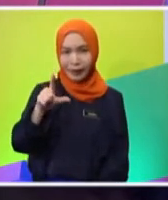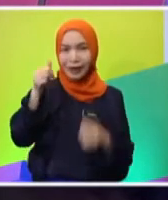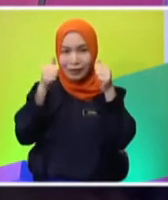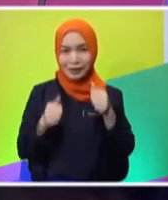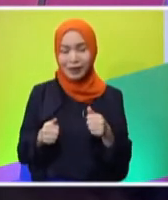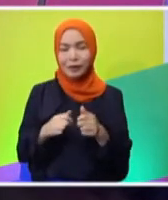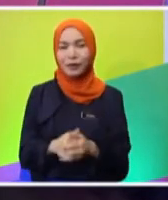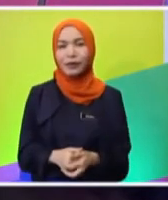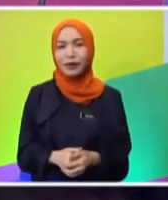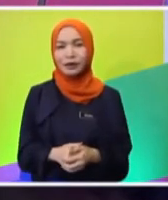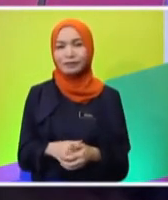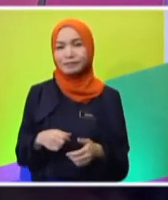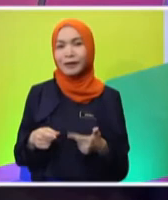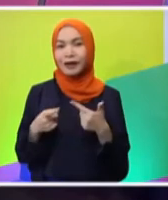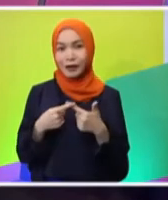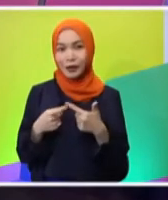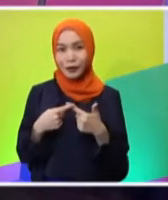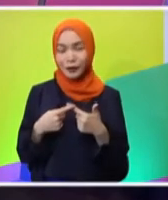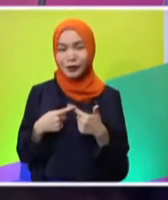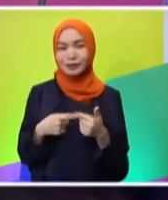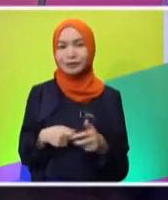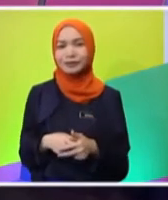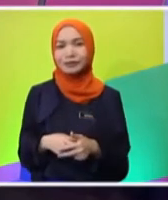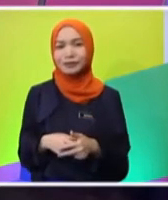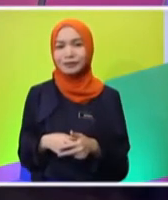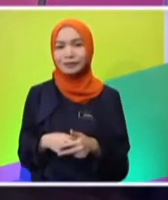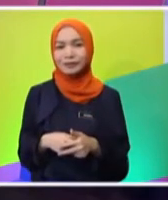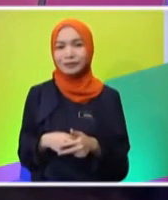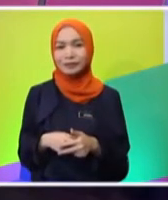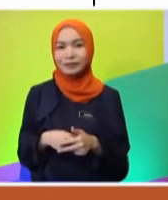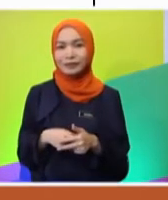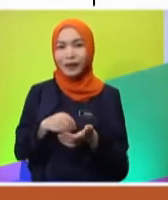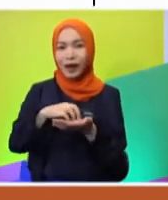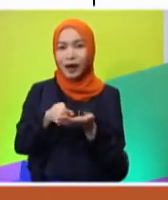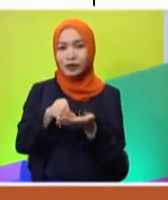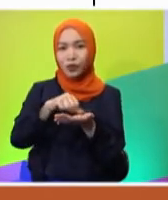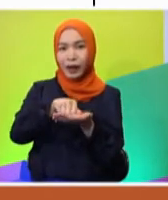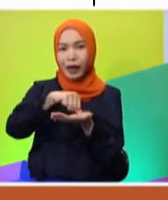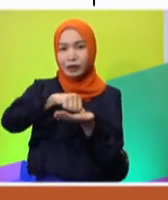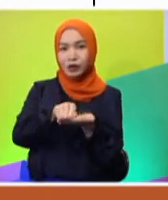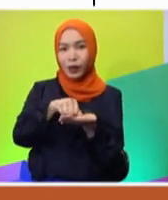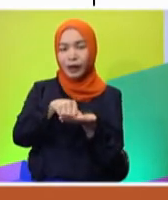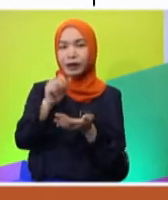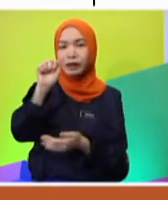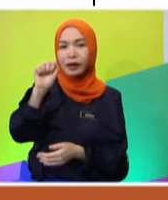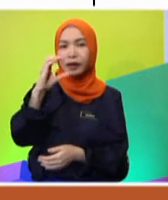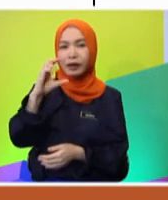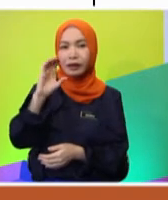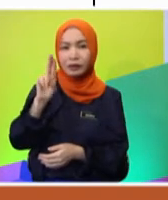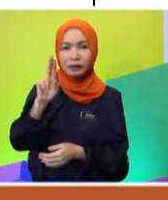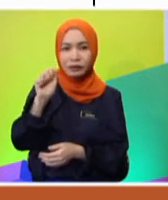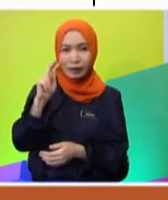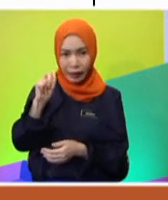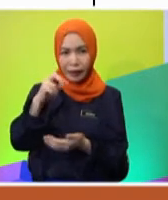pada hari ini ya acuan ini akan menggunakan acuan ah dan biasanya yang terhasil daripada acuan itu Samalah dengan bentuk acuan